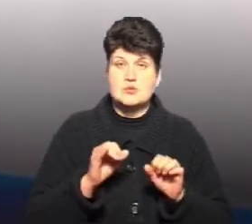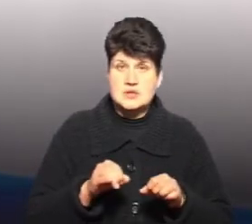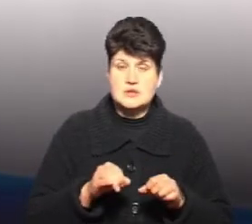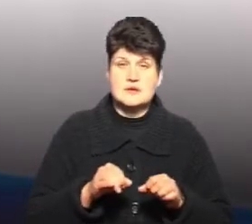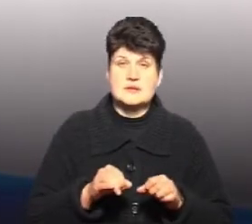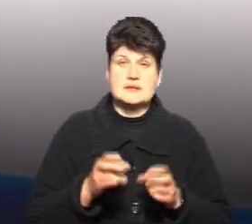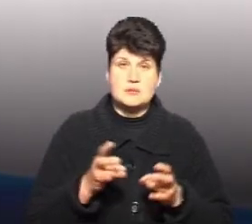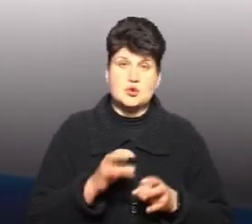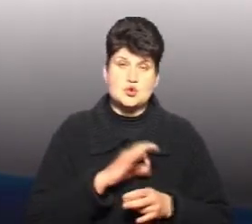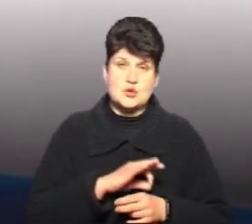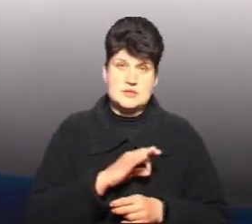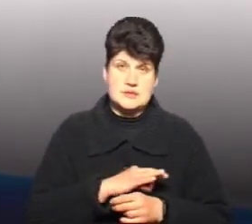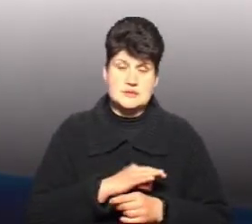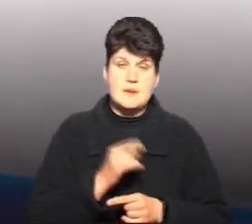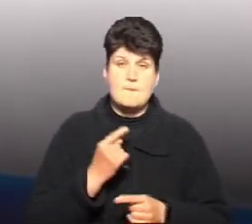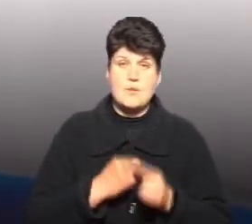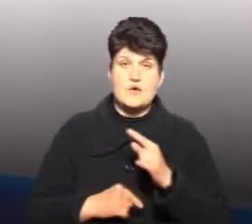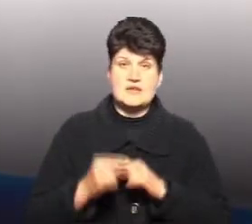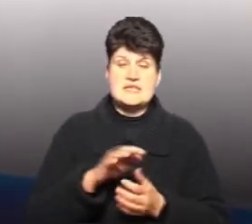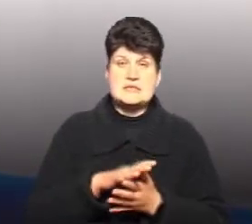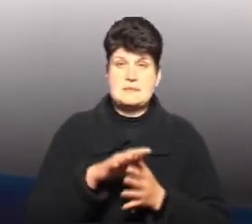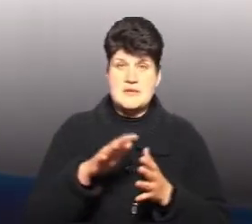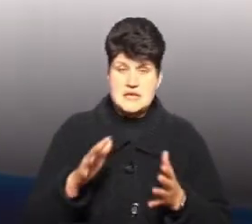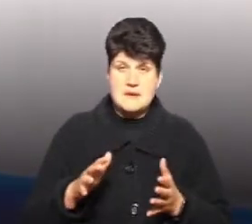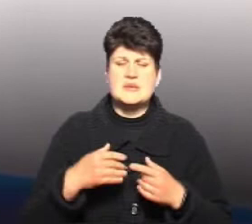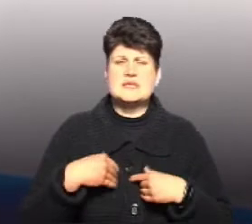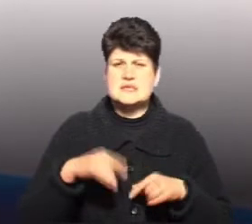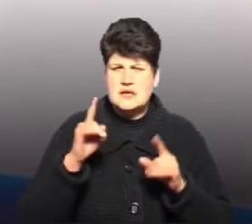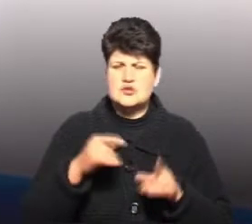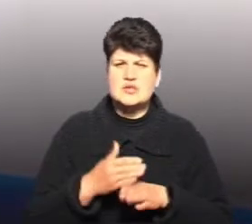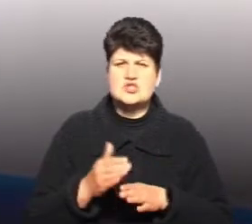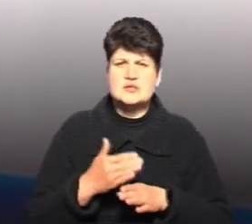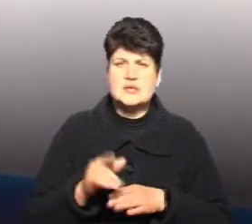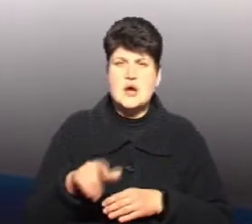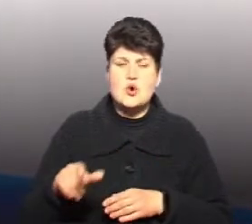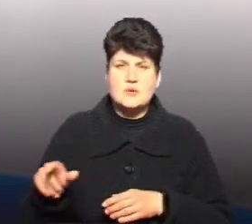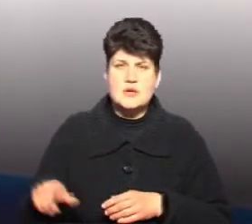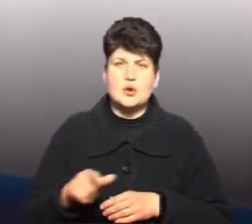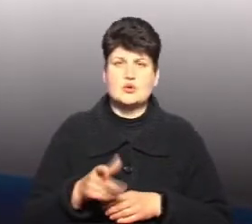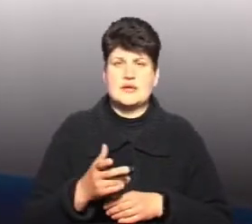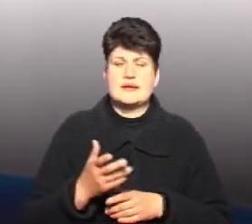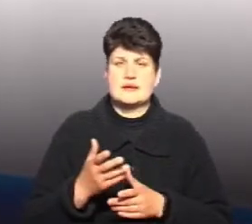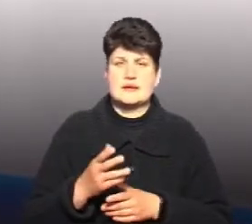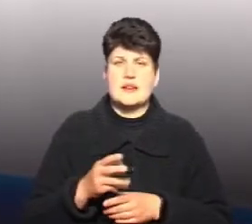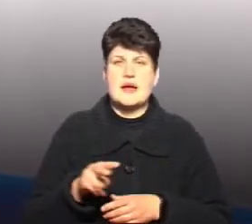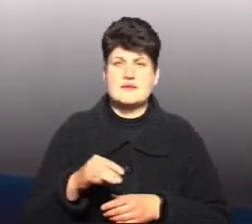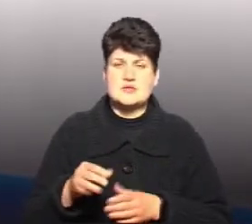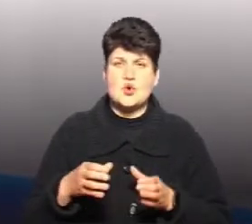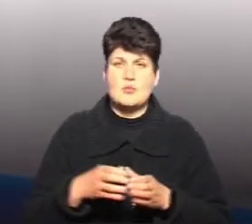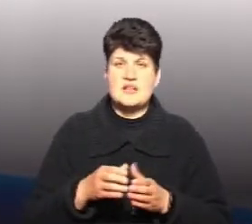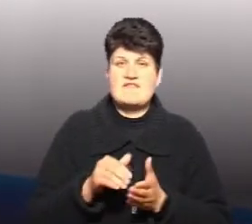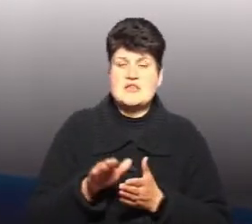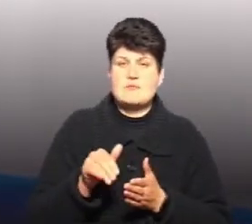скористатися. Так, ну, це повертаємося до сміття. Я знаю, що є от частина громадян, людей, мешканців Лановецької громади, які відмовляються від